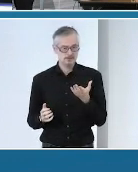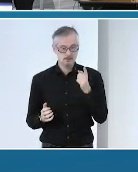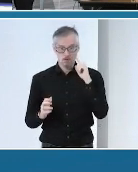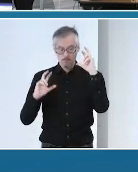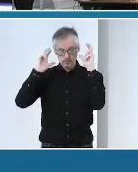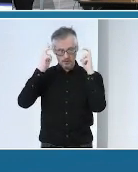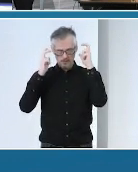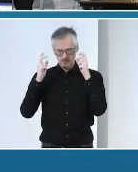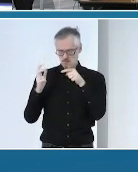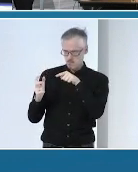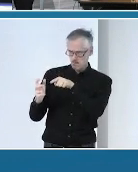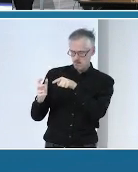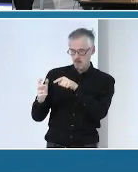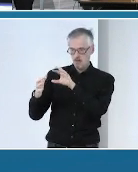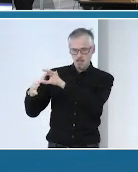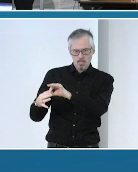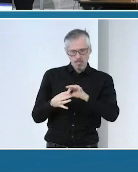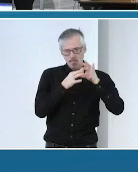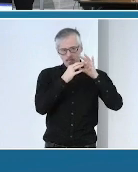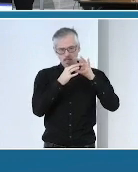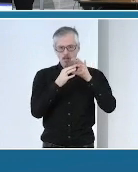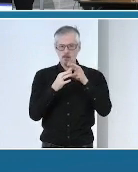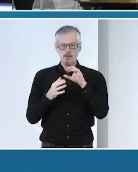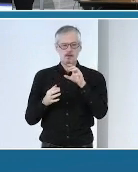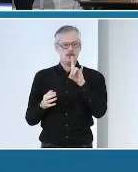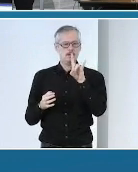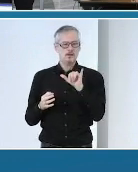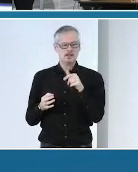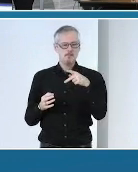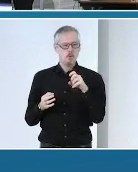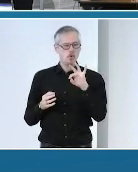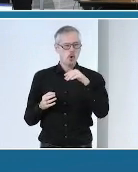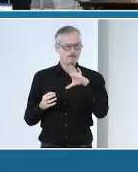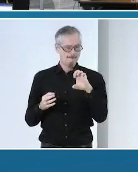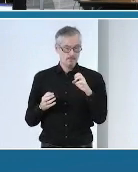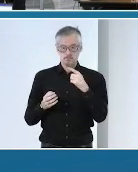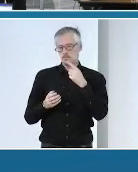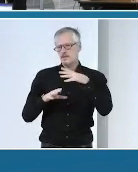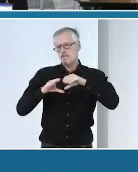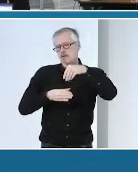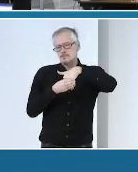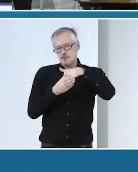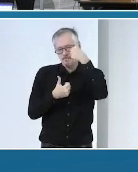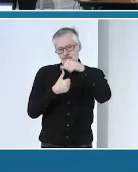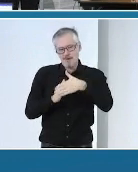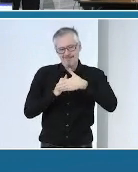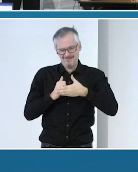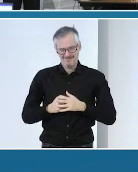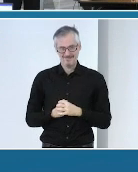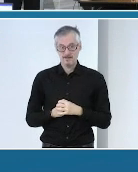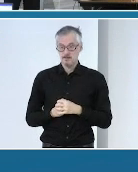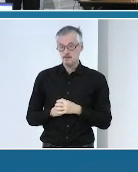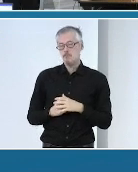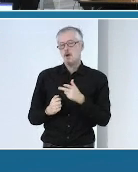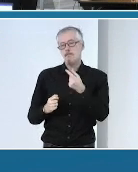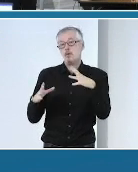vestibulaires sont sur l'hippocampe, qui est vraiment l'hippocampe, c'est le siège de la mémoire. Bon. C'est très vite dit, hein,